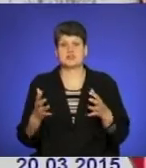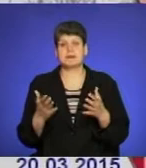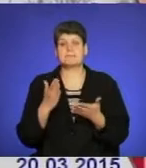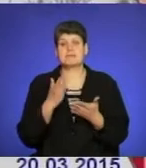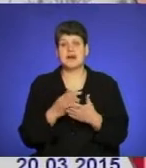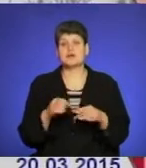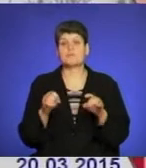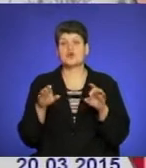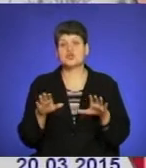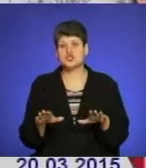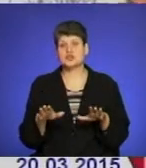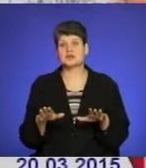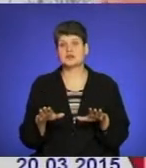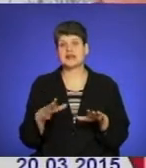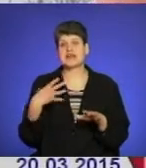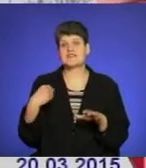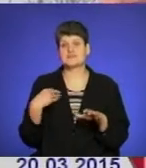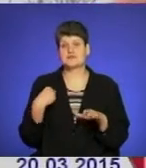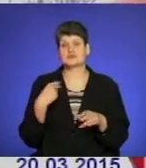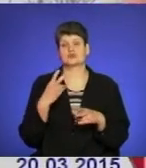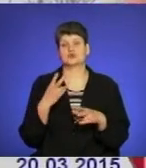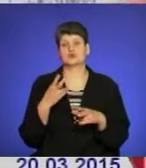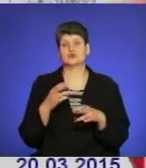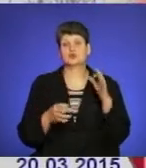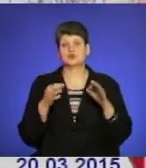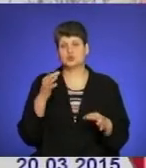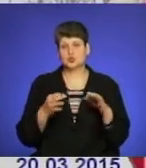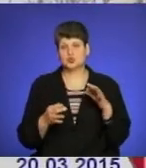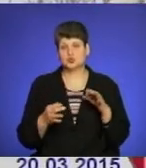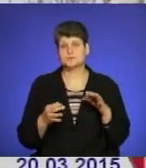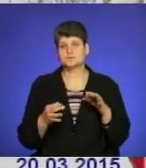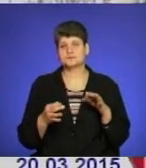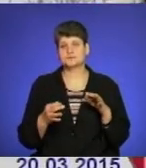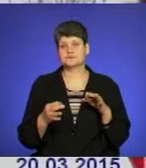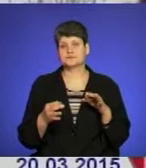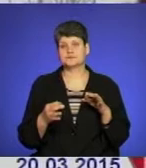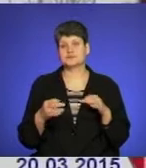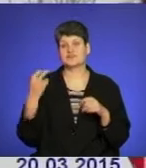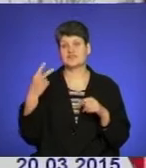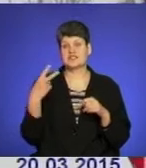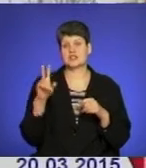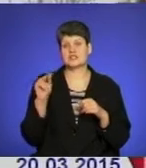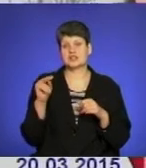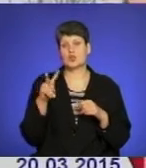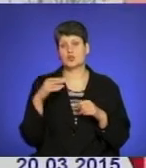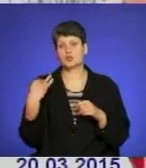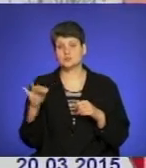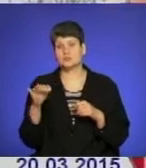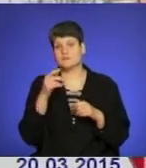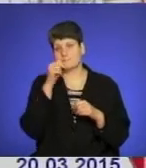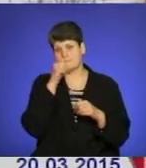маємо рішення Львівського апеляційного суду в 20-х числах лютого